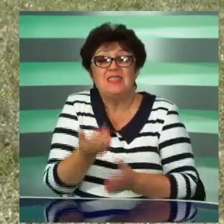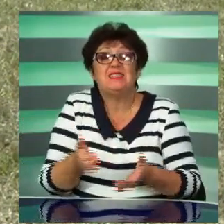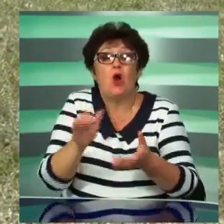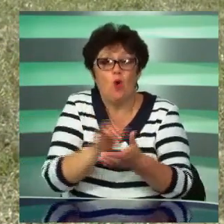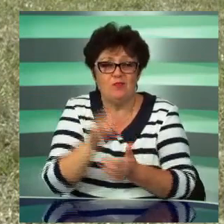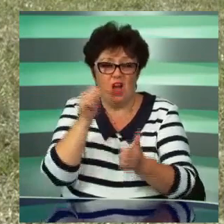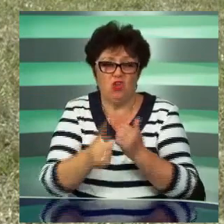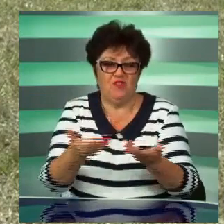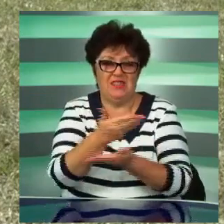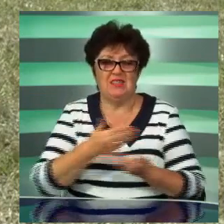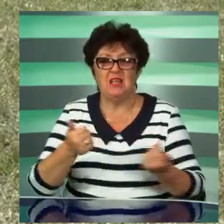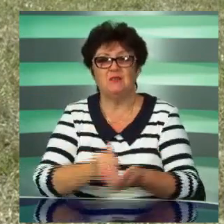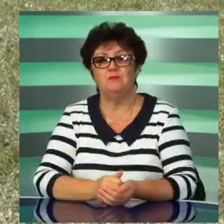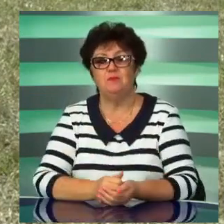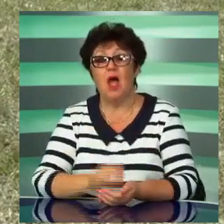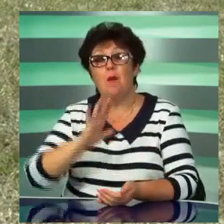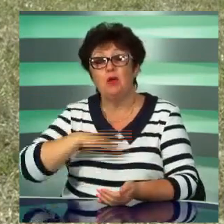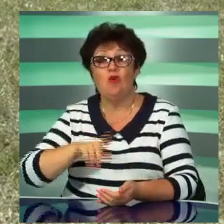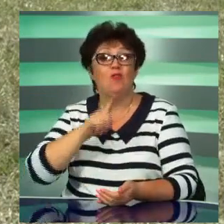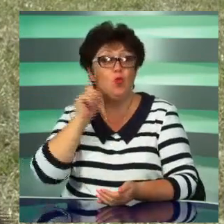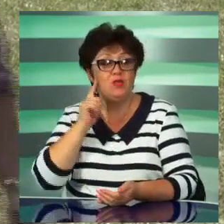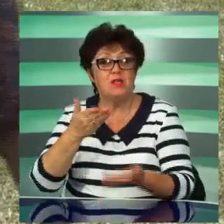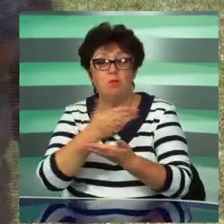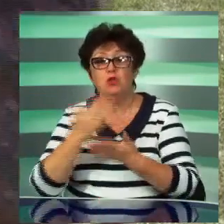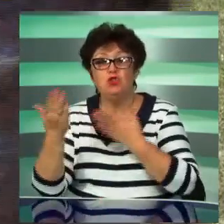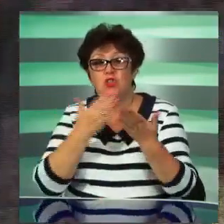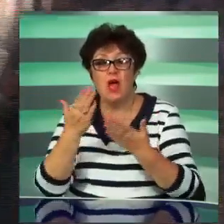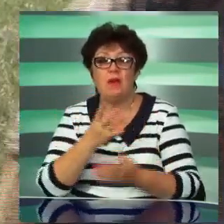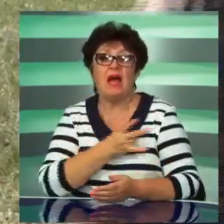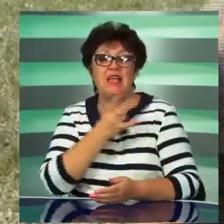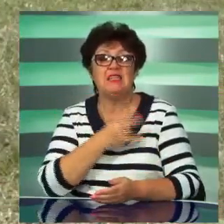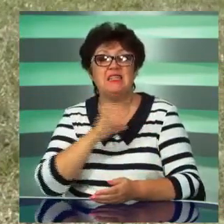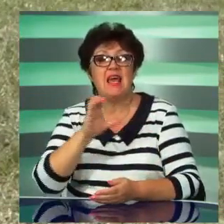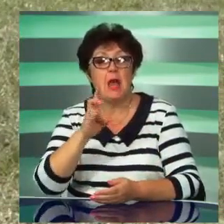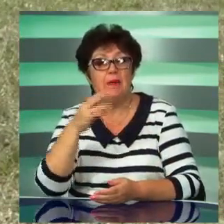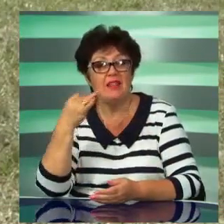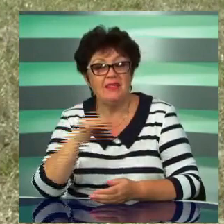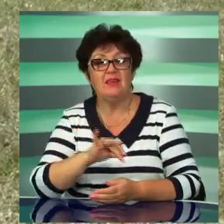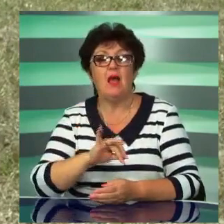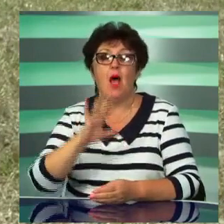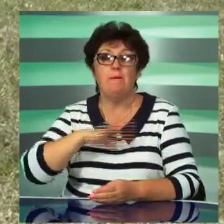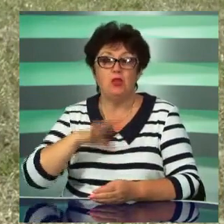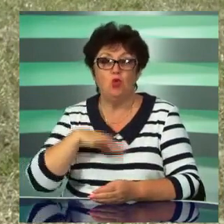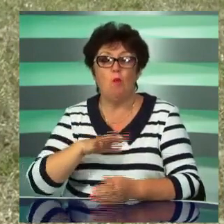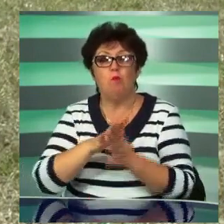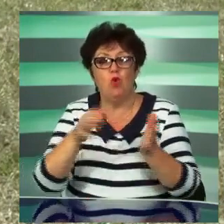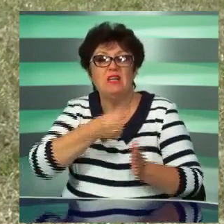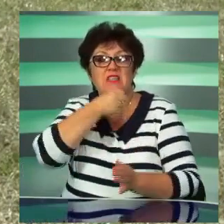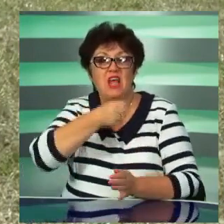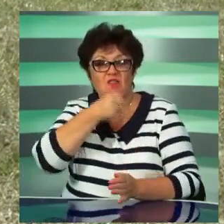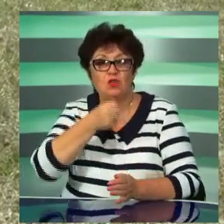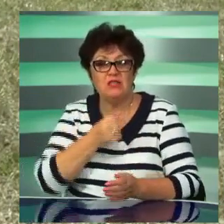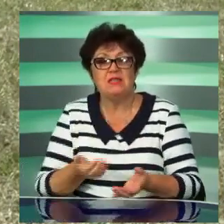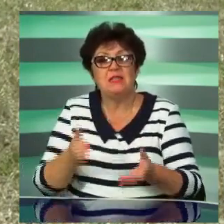из нас. Вот. Потом в юности мы читаем «Князь Серебряный». Потом в более зрелом